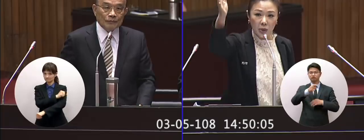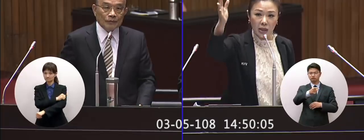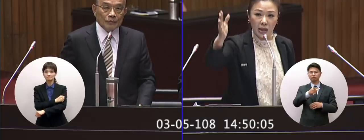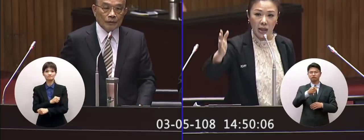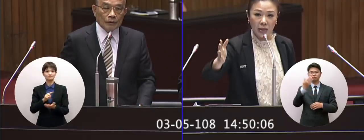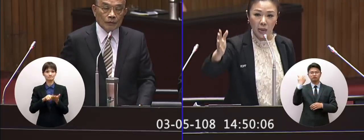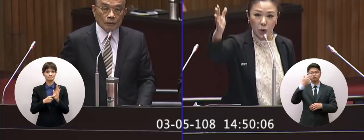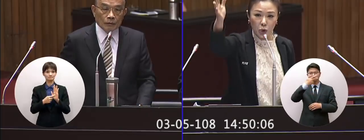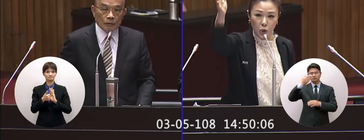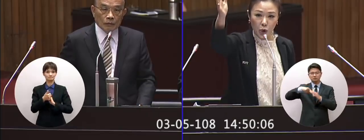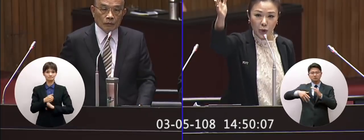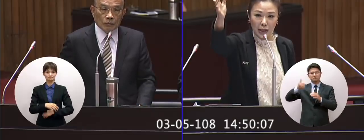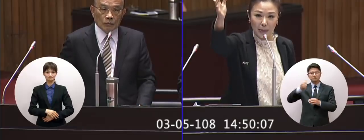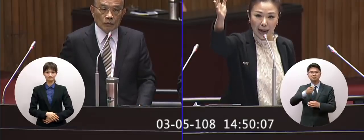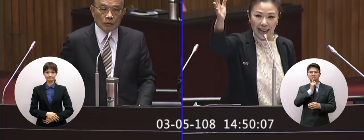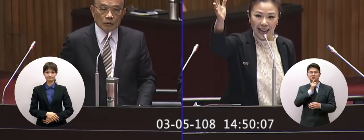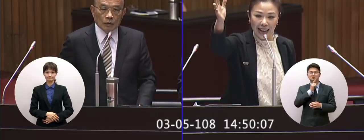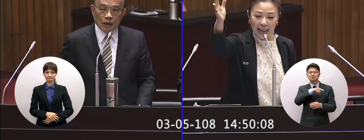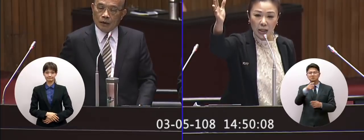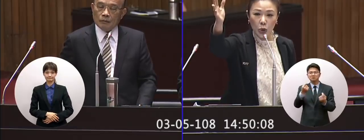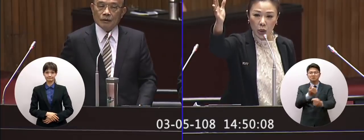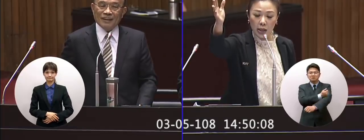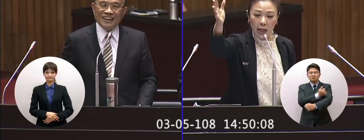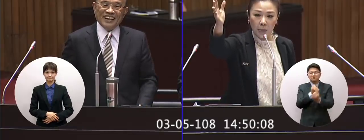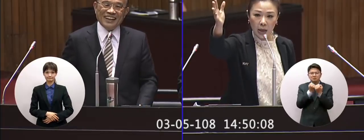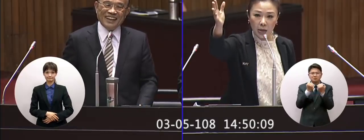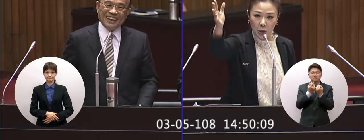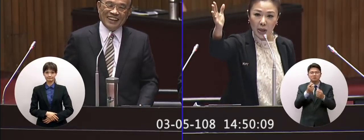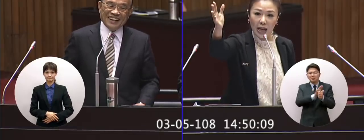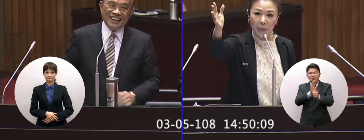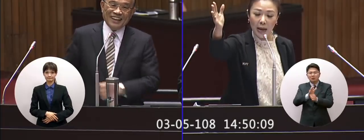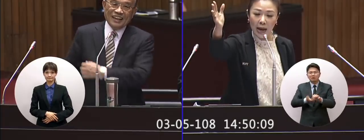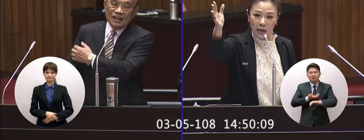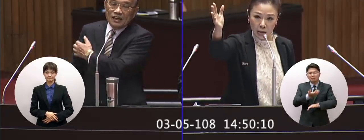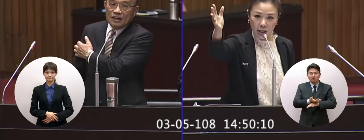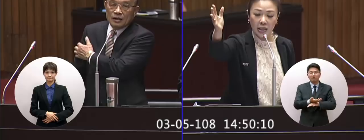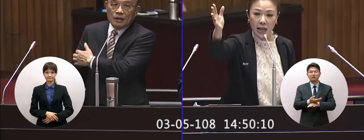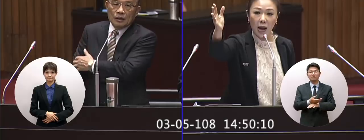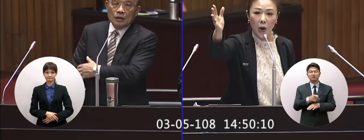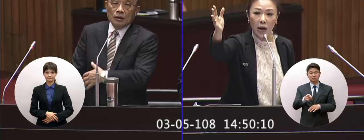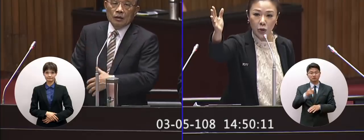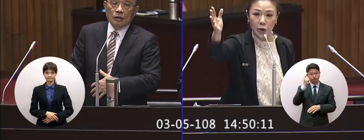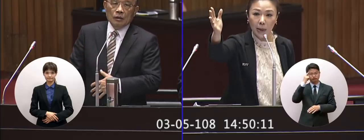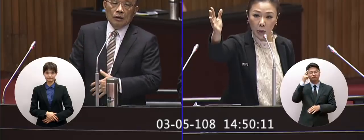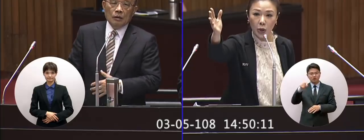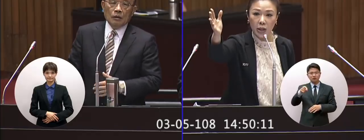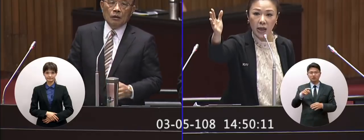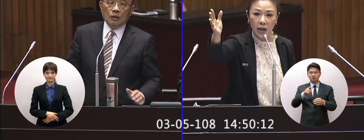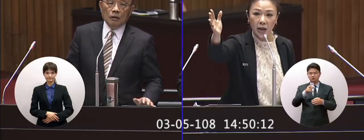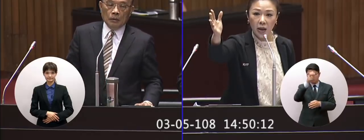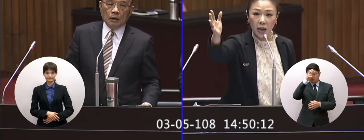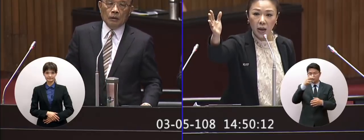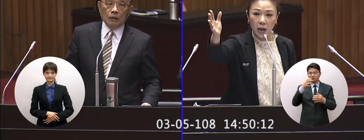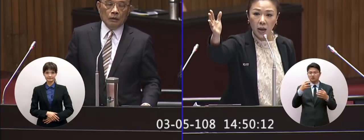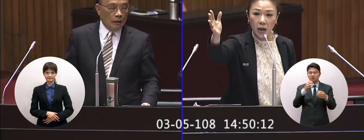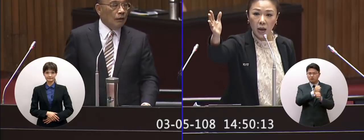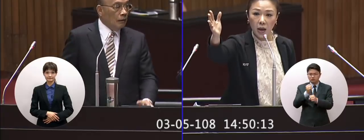跟赖清德院长一样，叫他们继续做功德吗？还是你觉得他们的总业类别 其实是要好好说检讨一